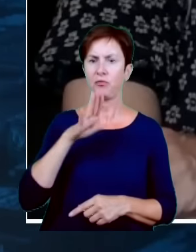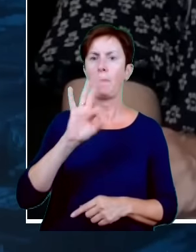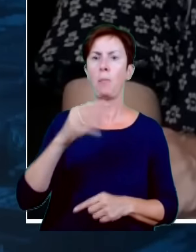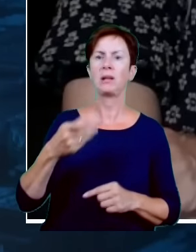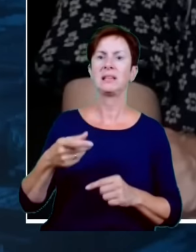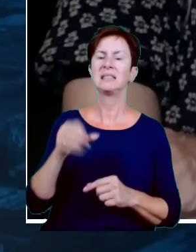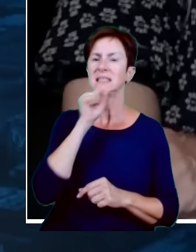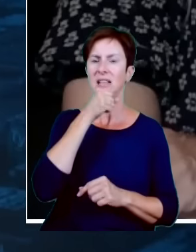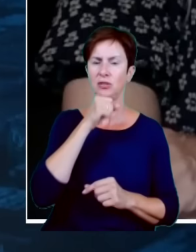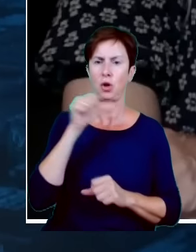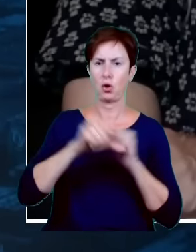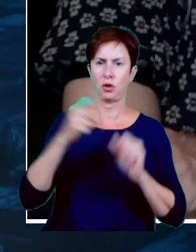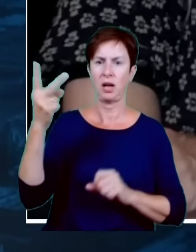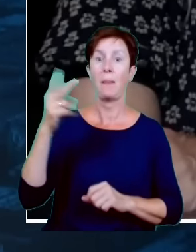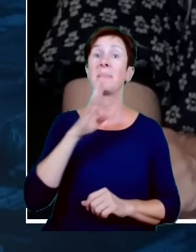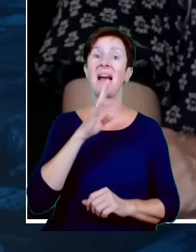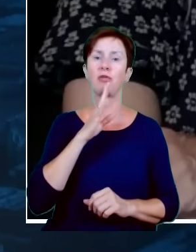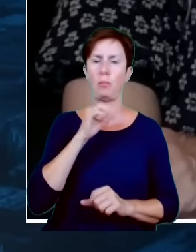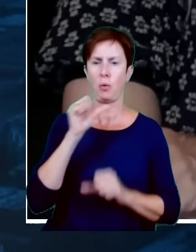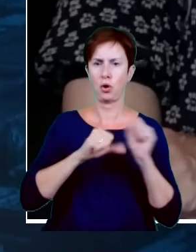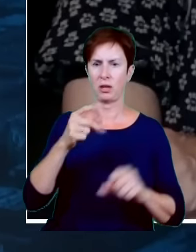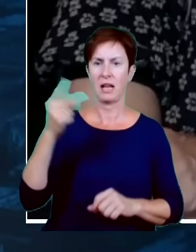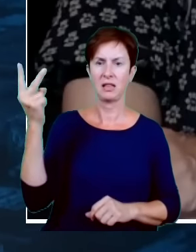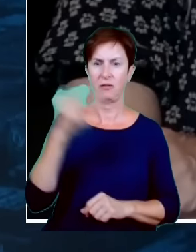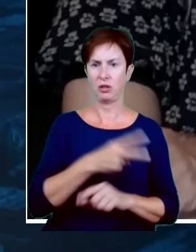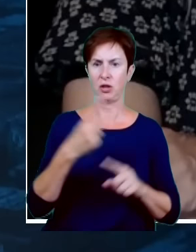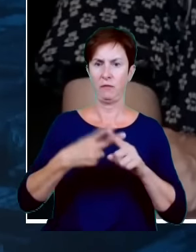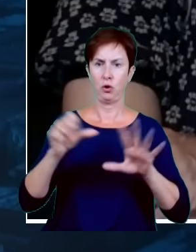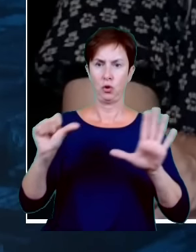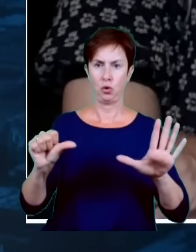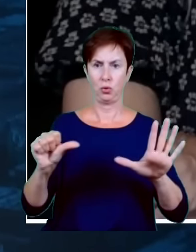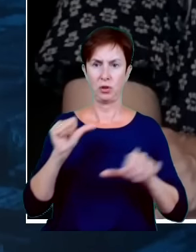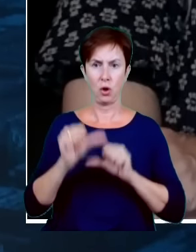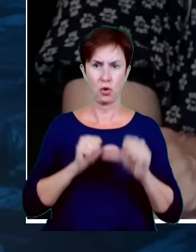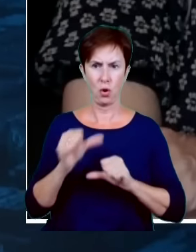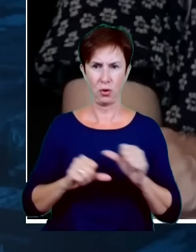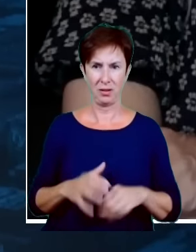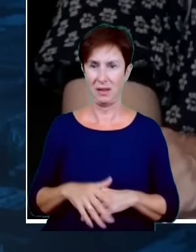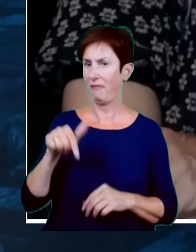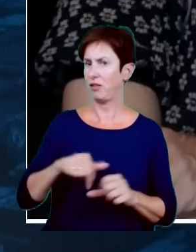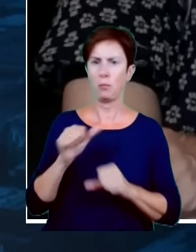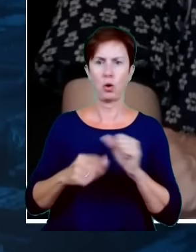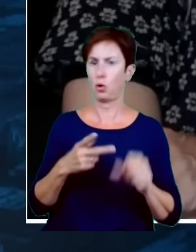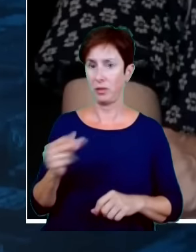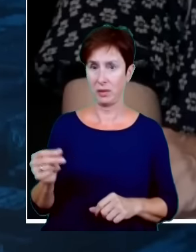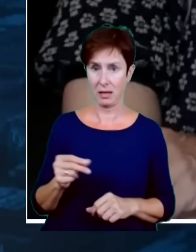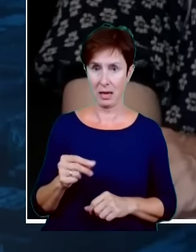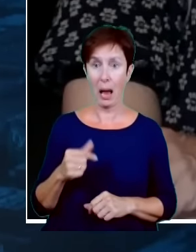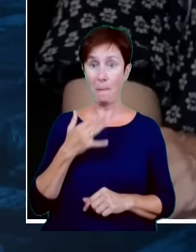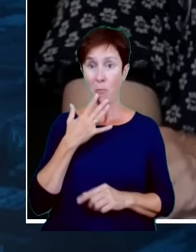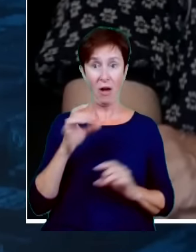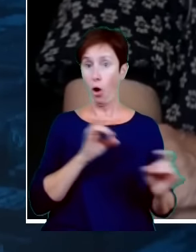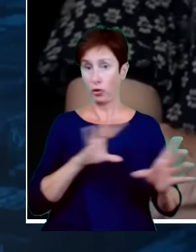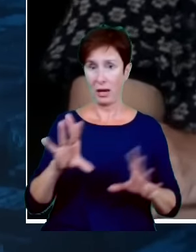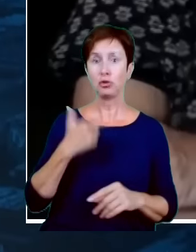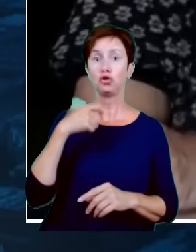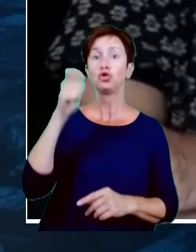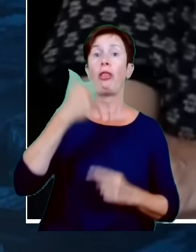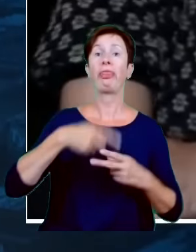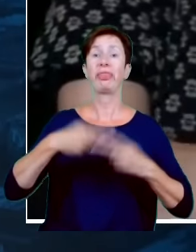w 2000 prawdopodobnie w 2026 roku w tym roku nie A miał być od razu na 100 dni w